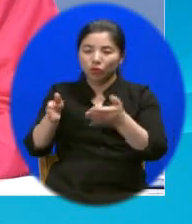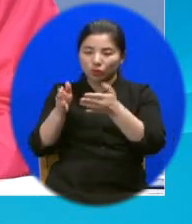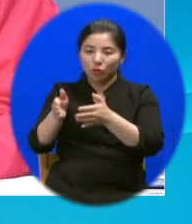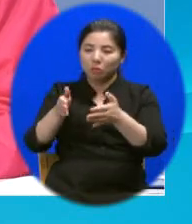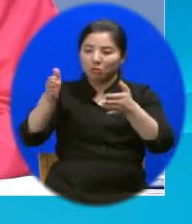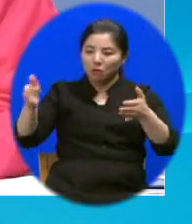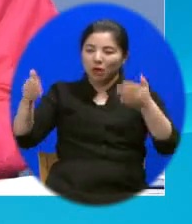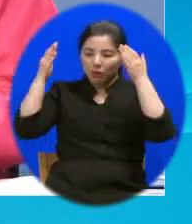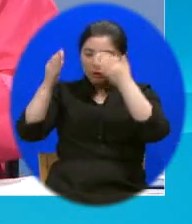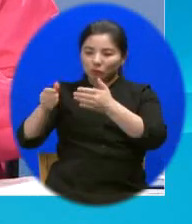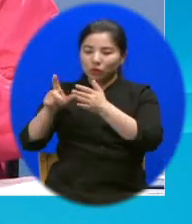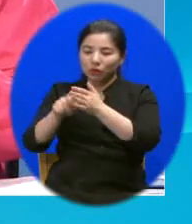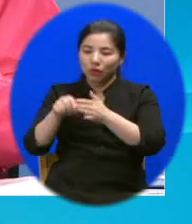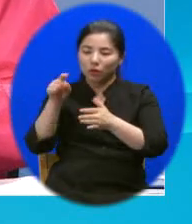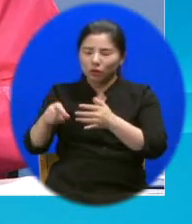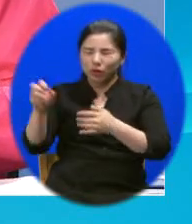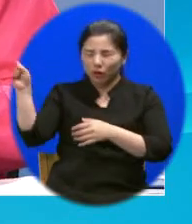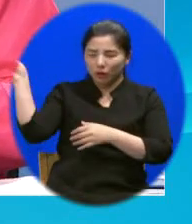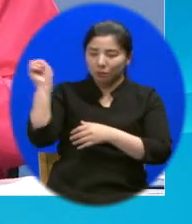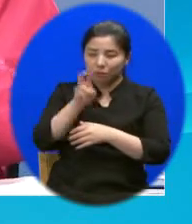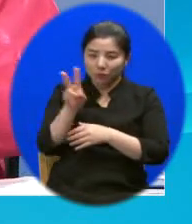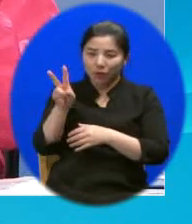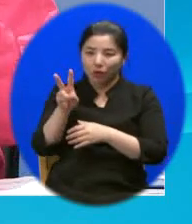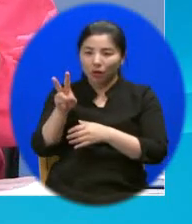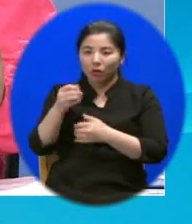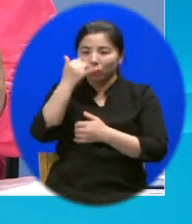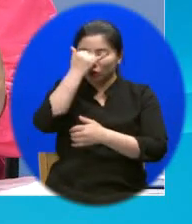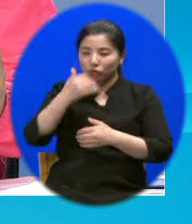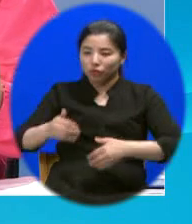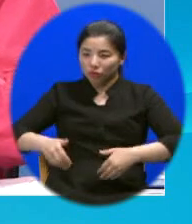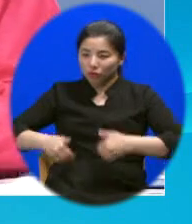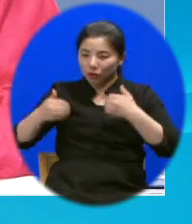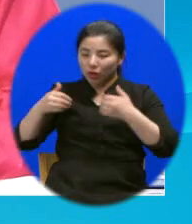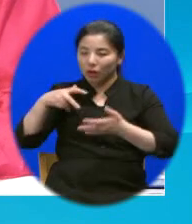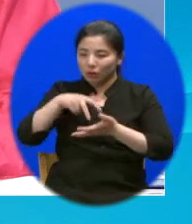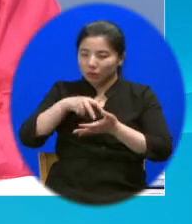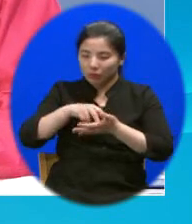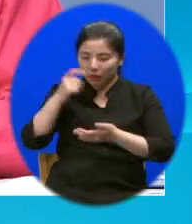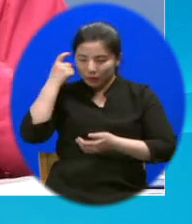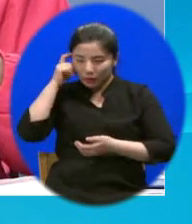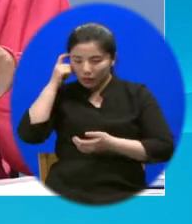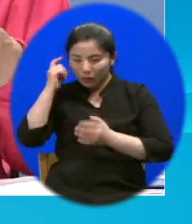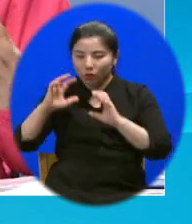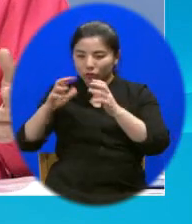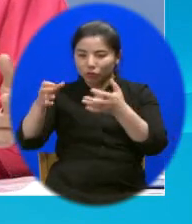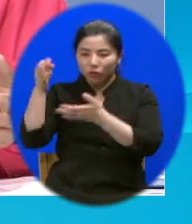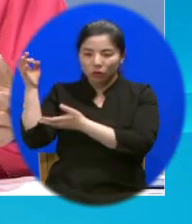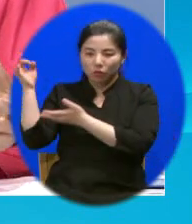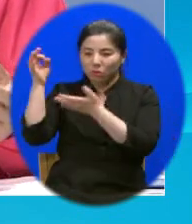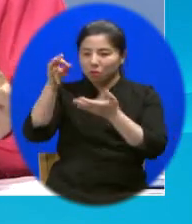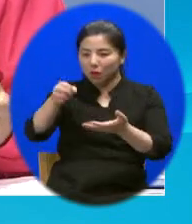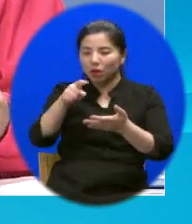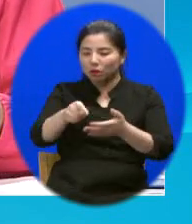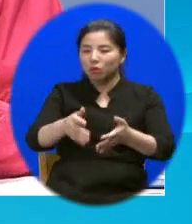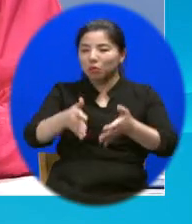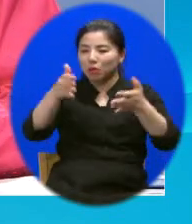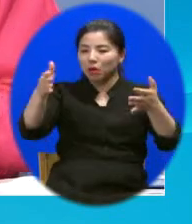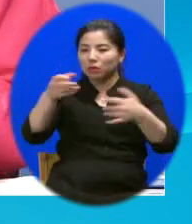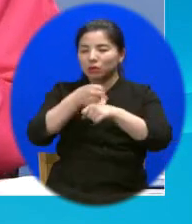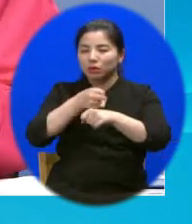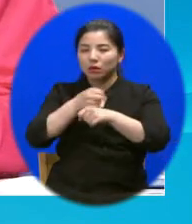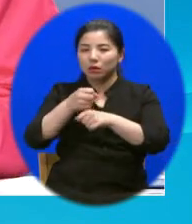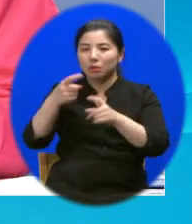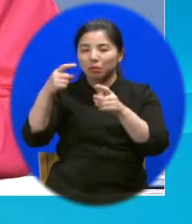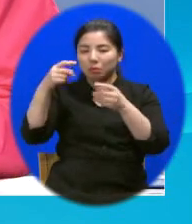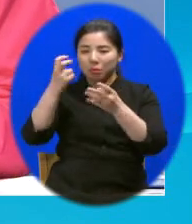집중을 할 때 그것을 갑자기 충남 쪽의 입장을 고려해서 국가재정을 투입해서 그것을 확장할 했다